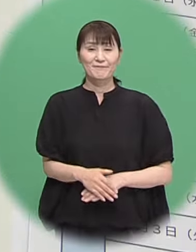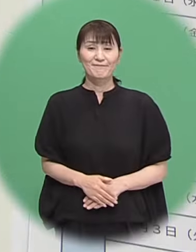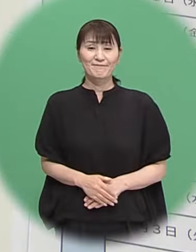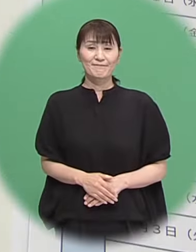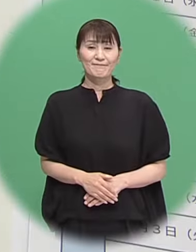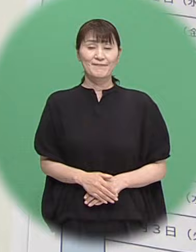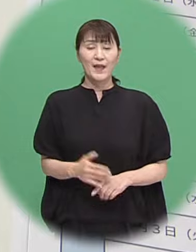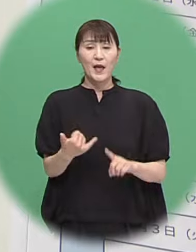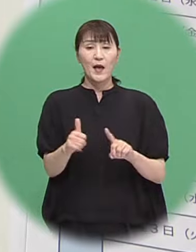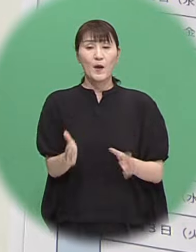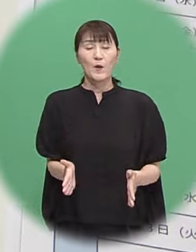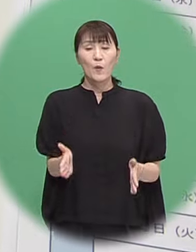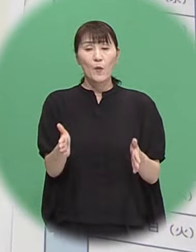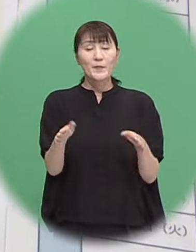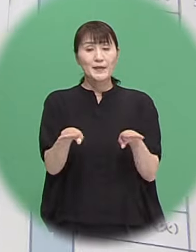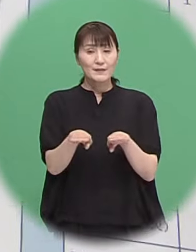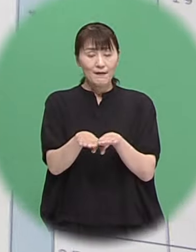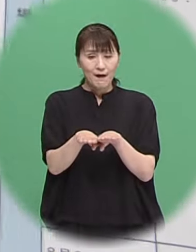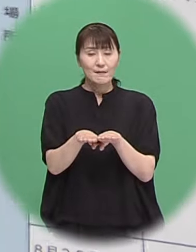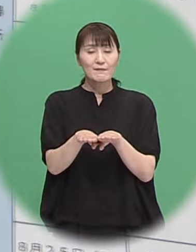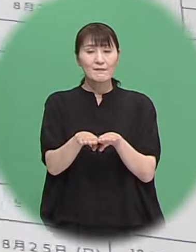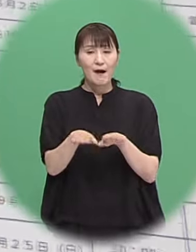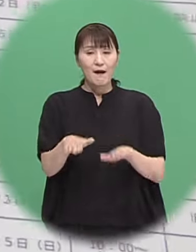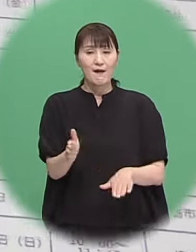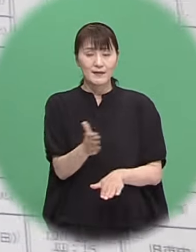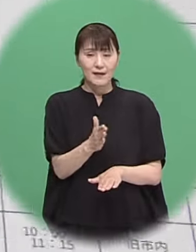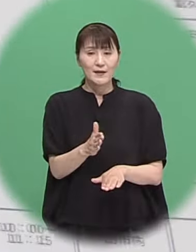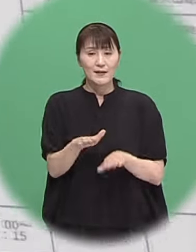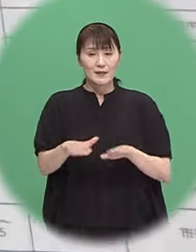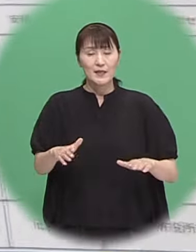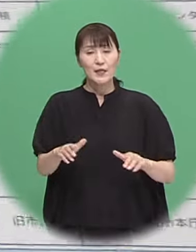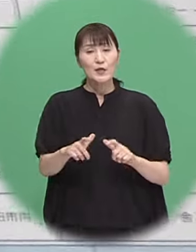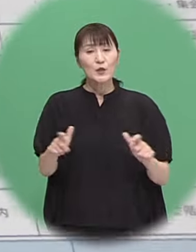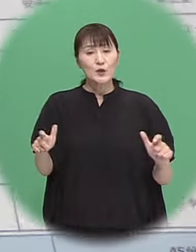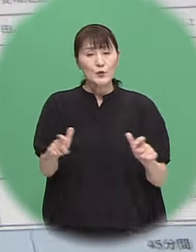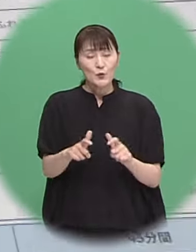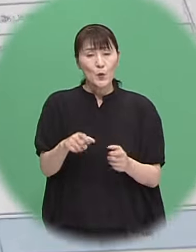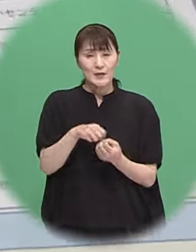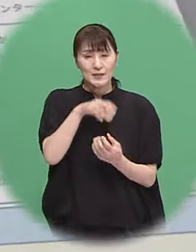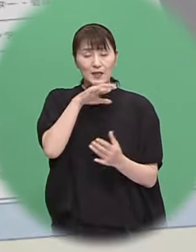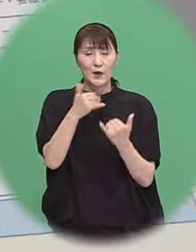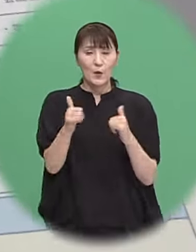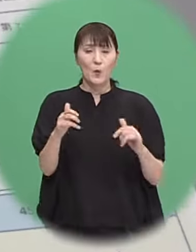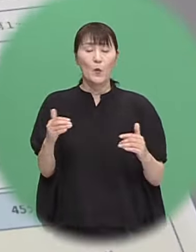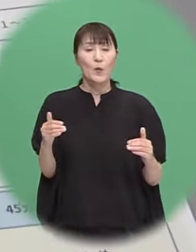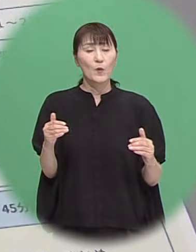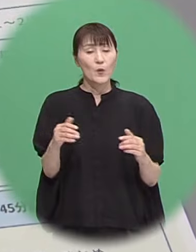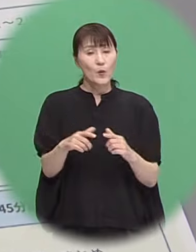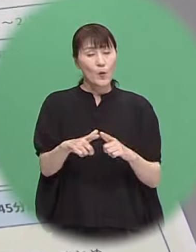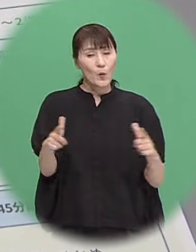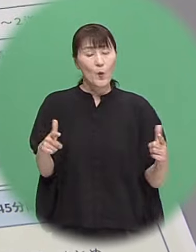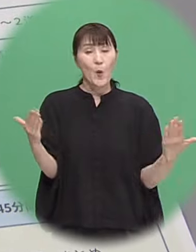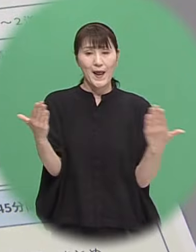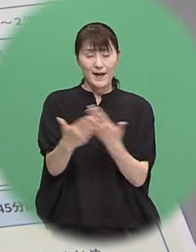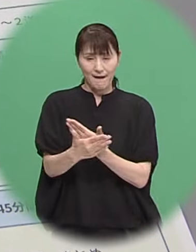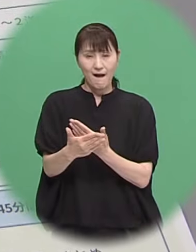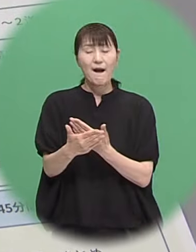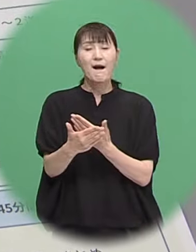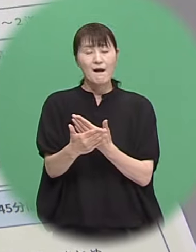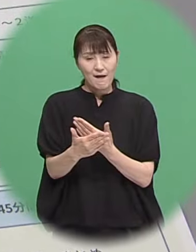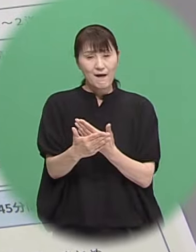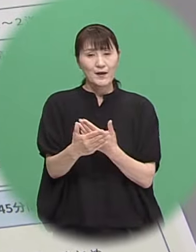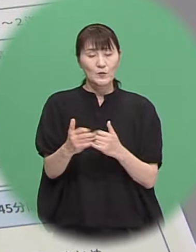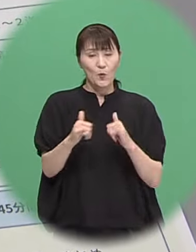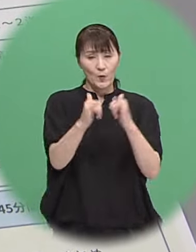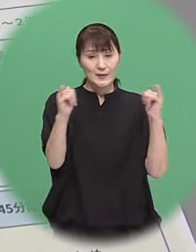ます公民館は近年少子高齢化や人少の影響で維持管理が難しくなっ